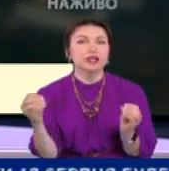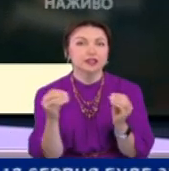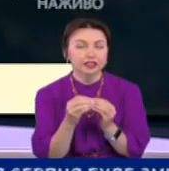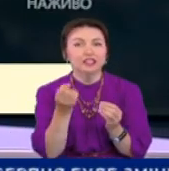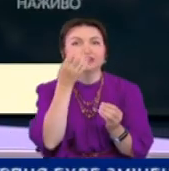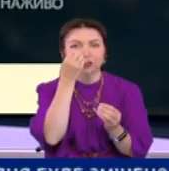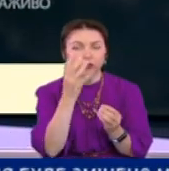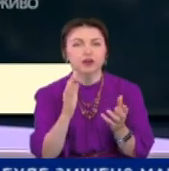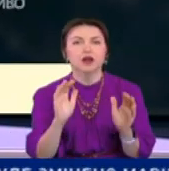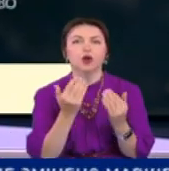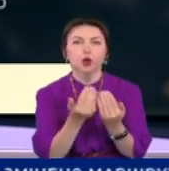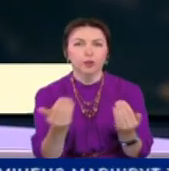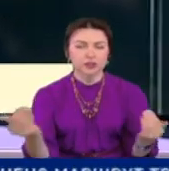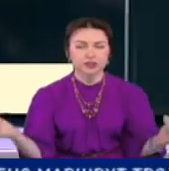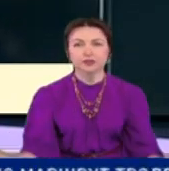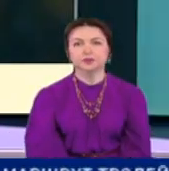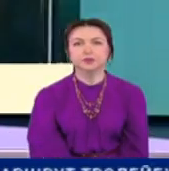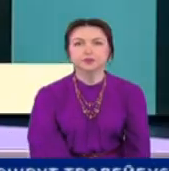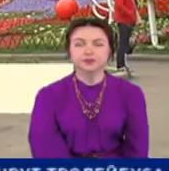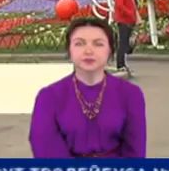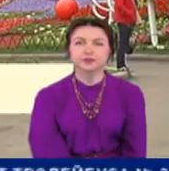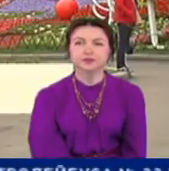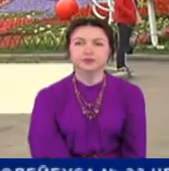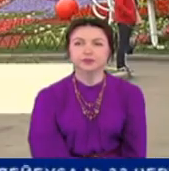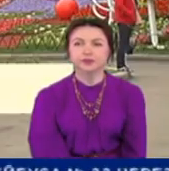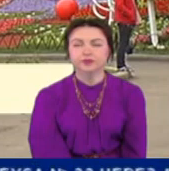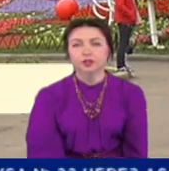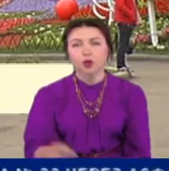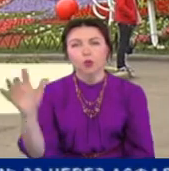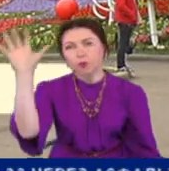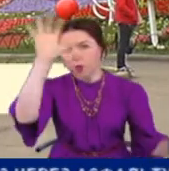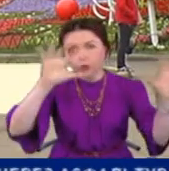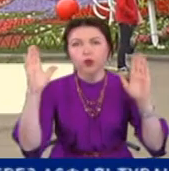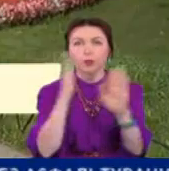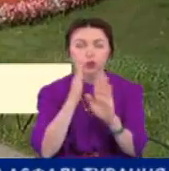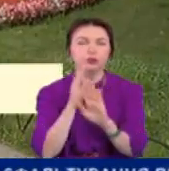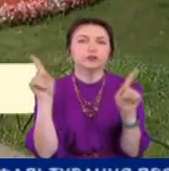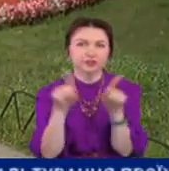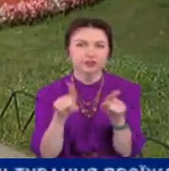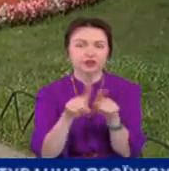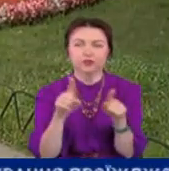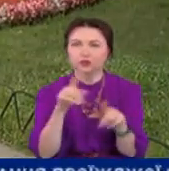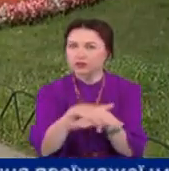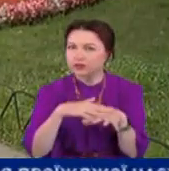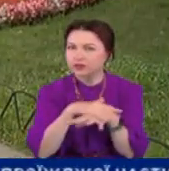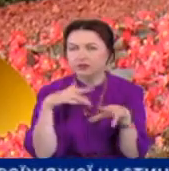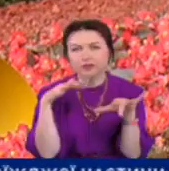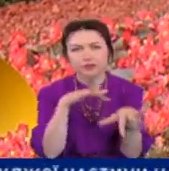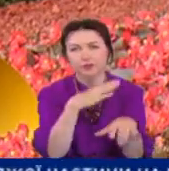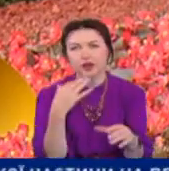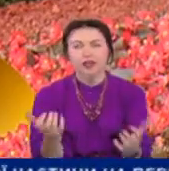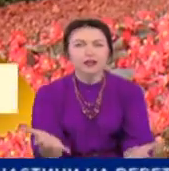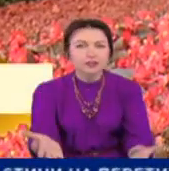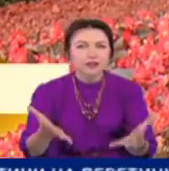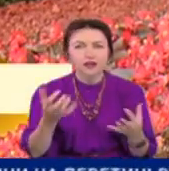квіткових композицій, бачила Ольга Киселевич. Попри похмуру погоду, на Співочому полі яблуку ніде впасти. Яскраві